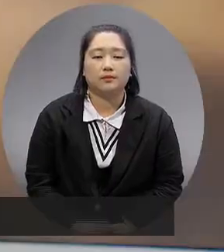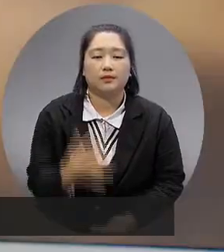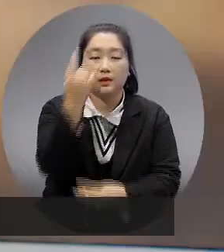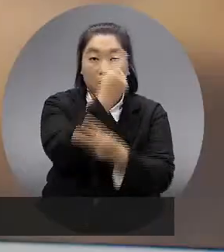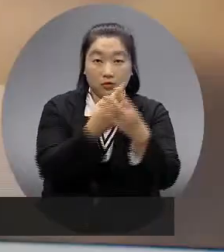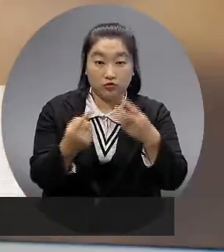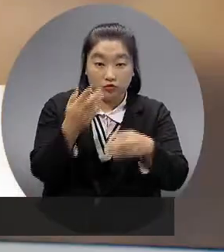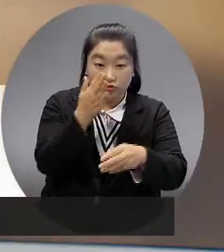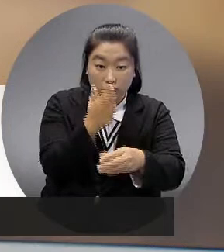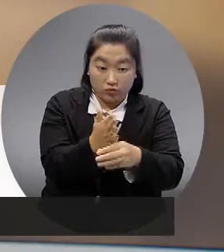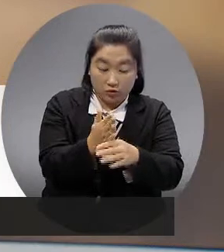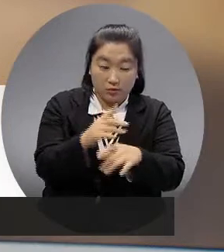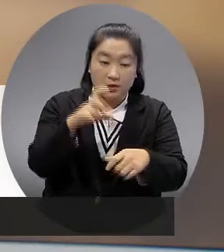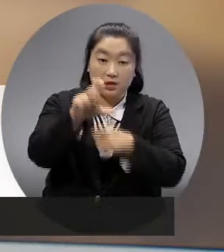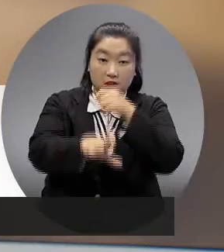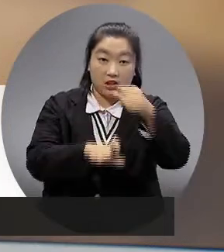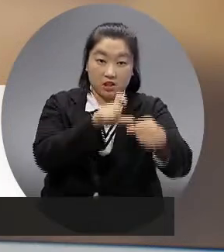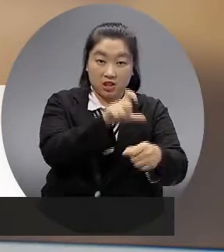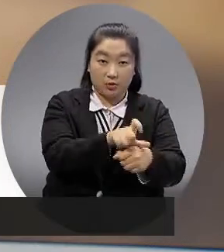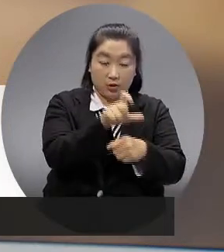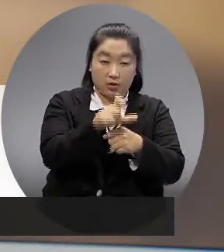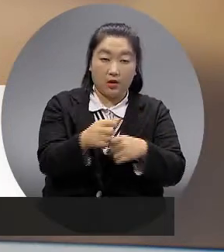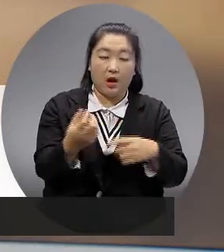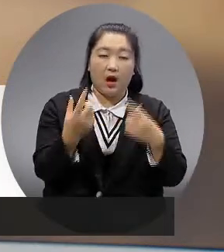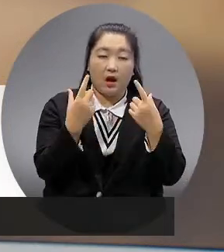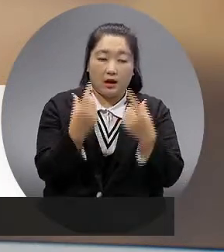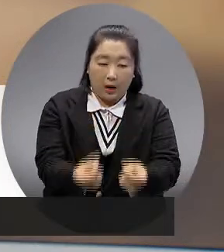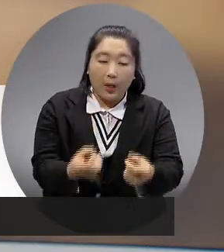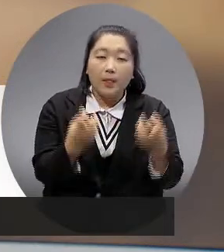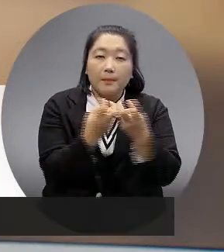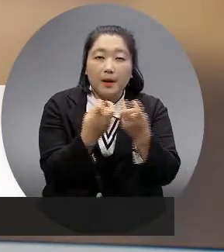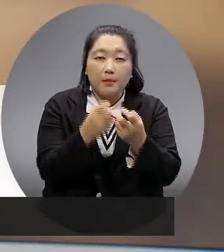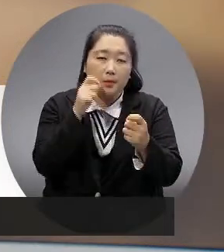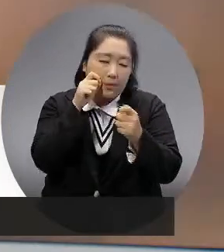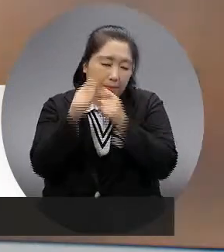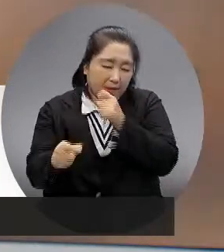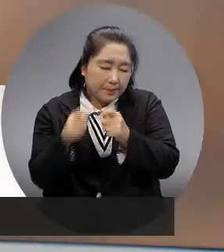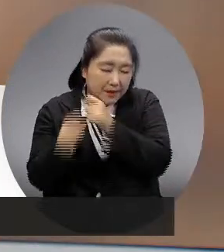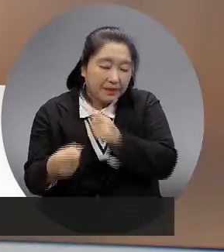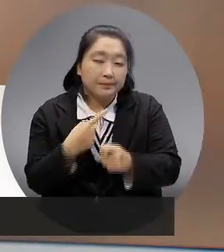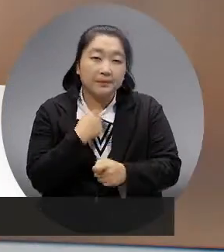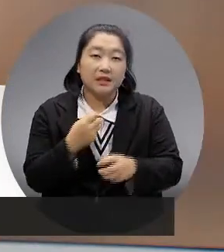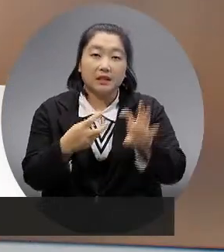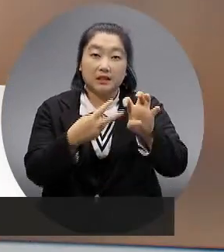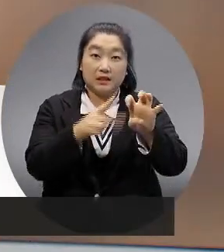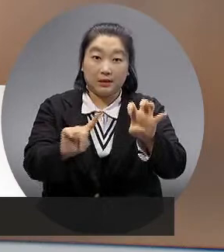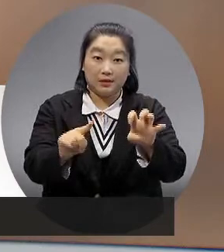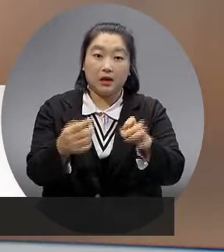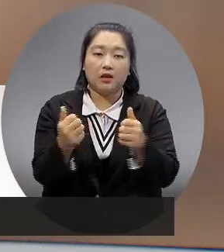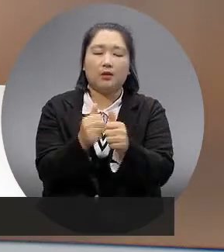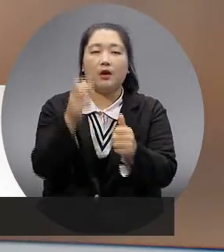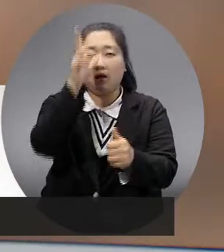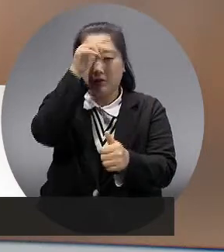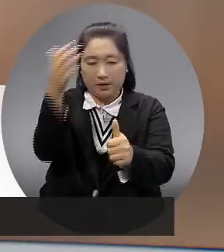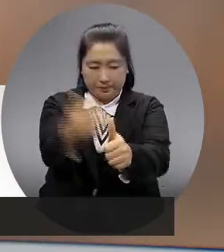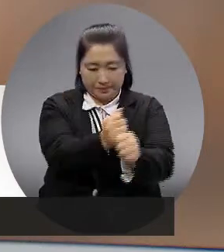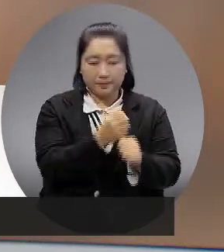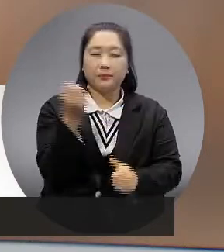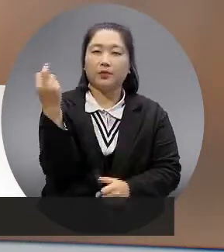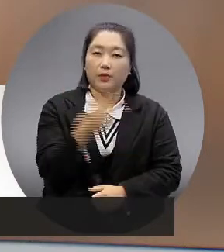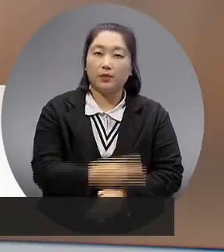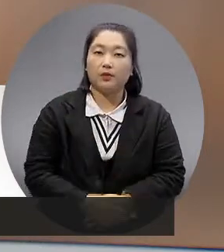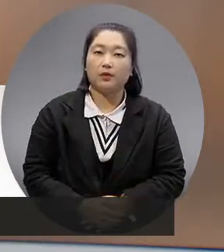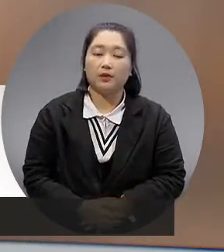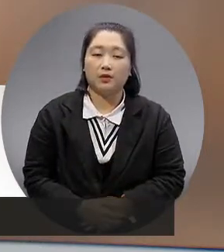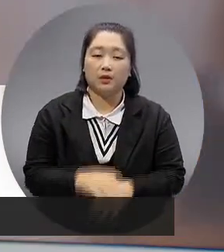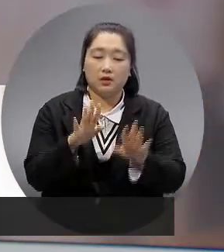청주를 중심으로 15년 남짓 똑같은 수법의 사기 행각을 고집한 40대가 경찰에 또 붙잡혔습니다.